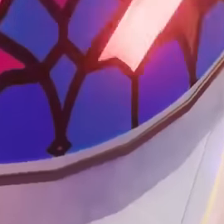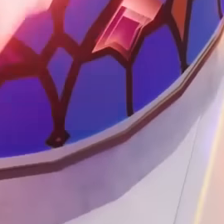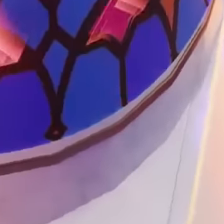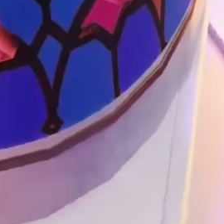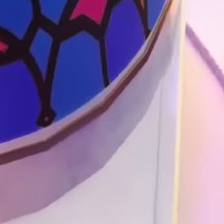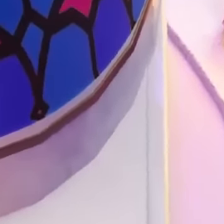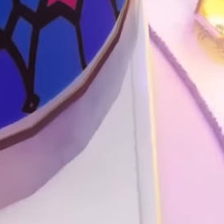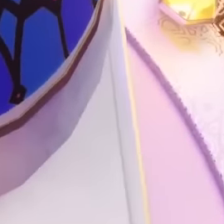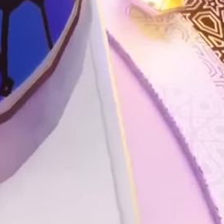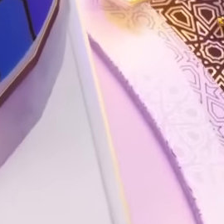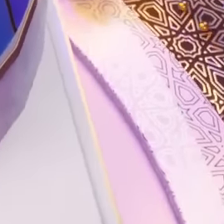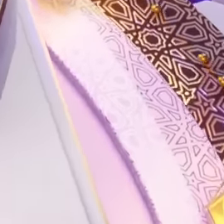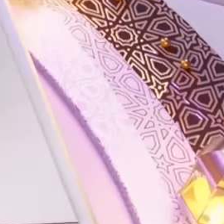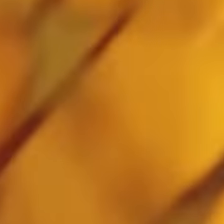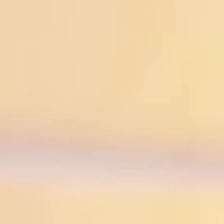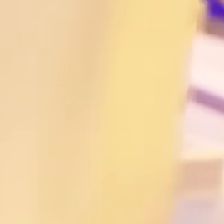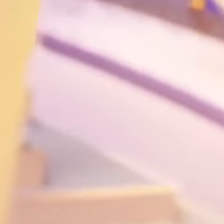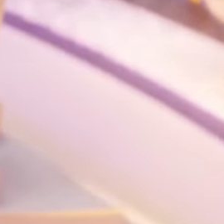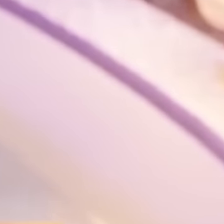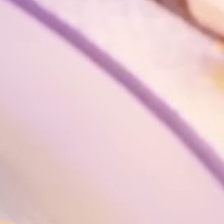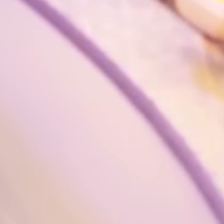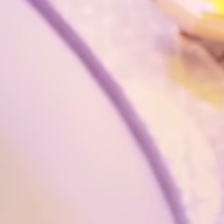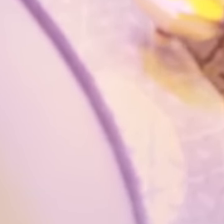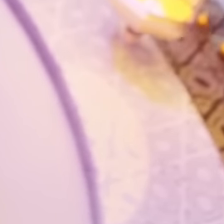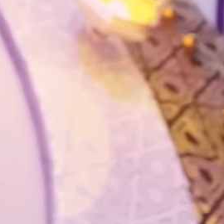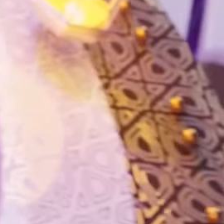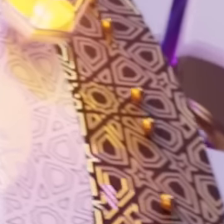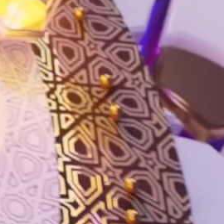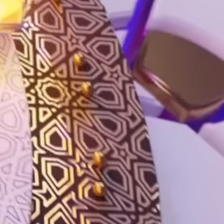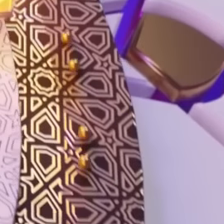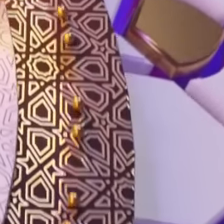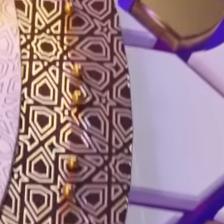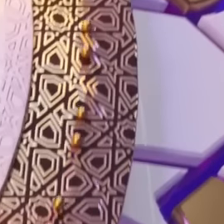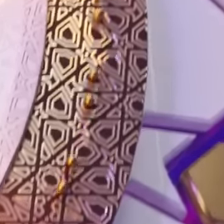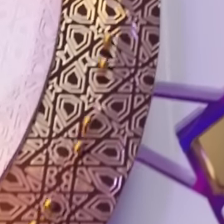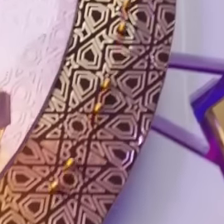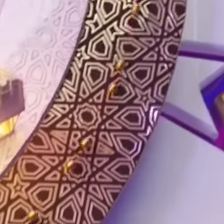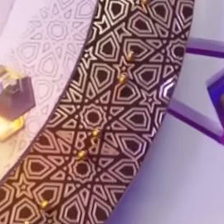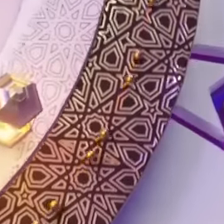ya rabbal alamin.